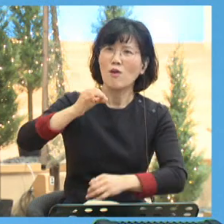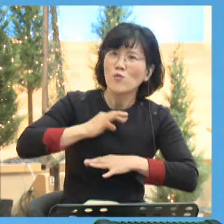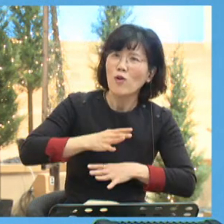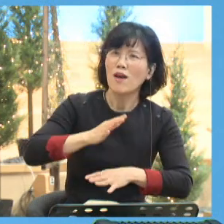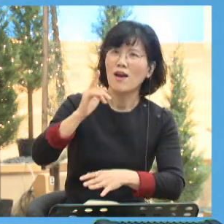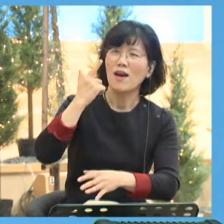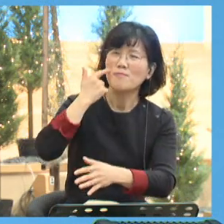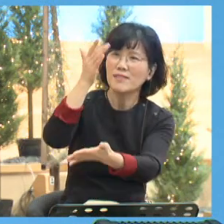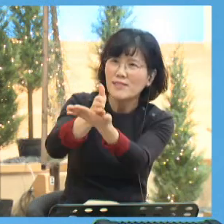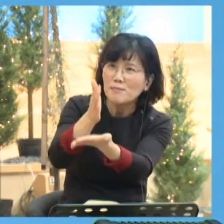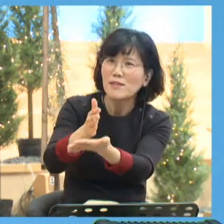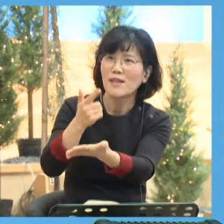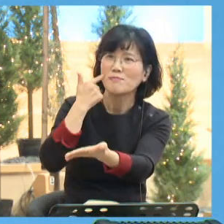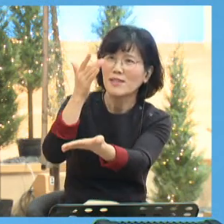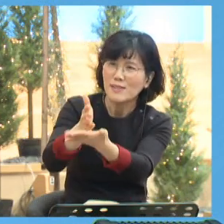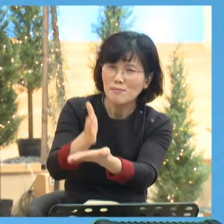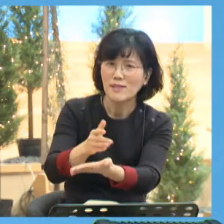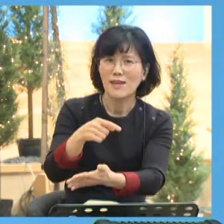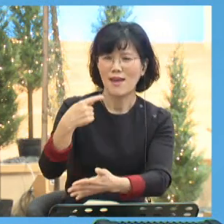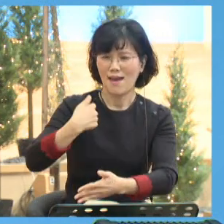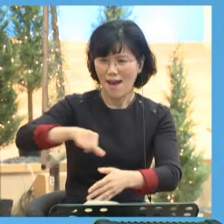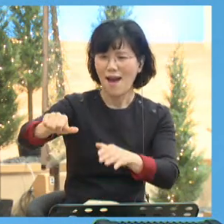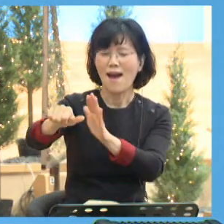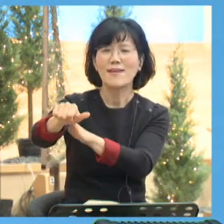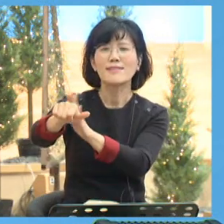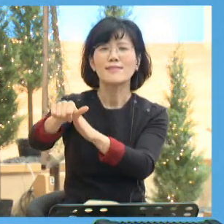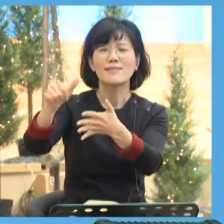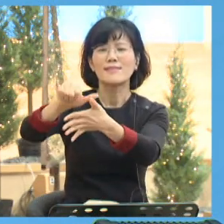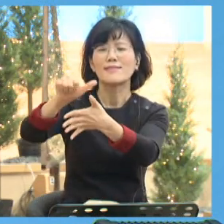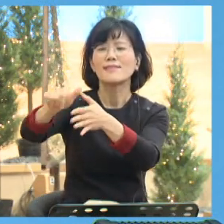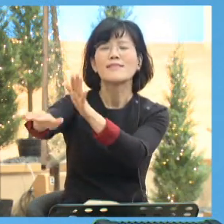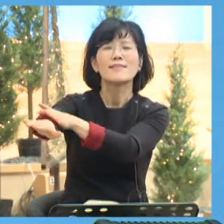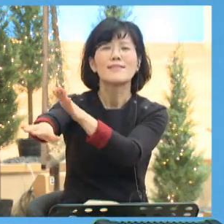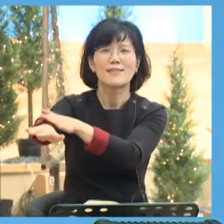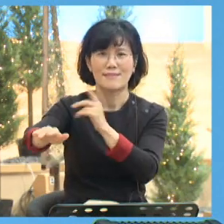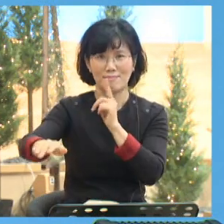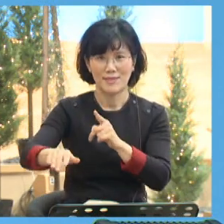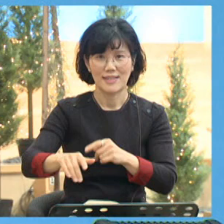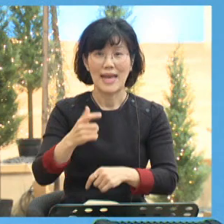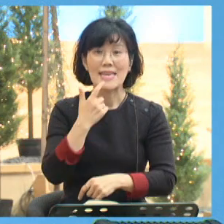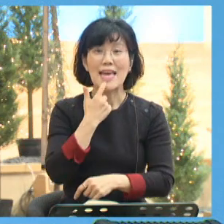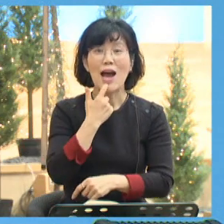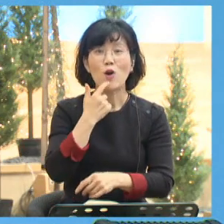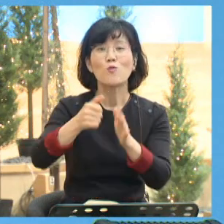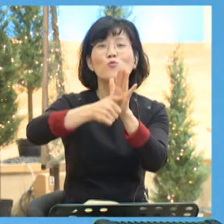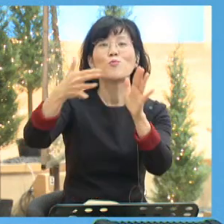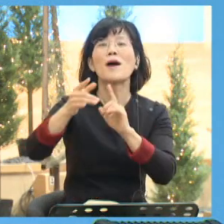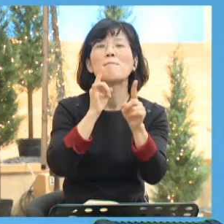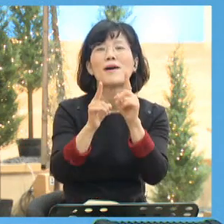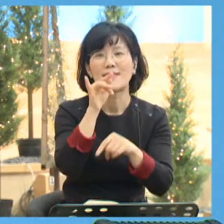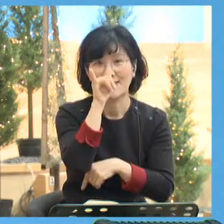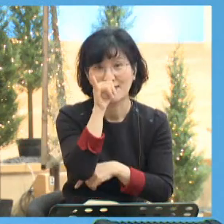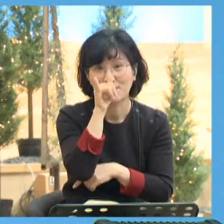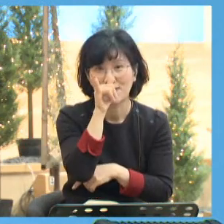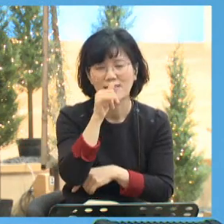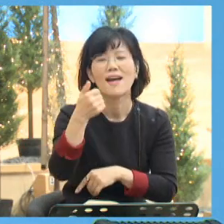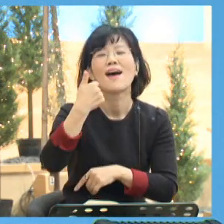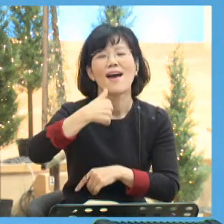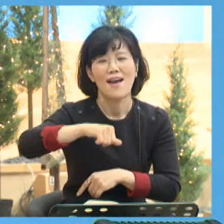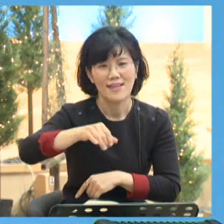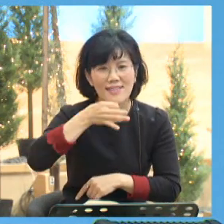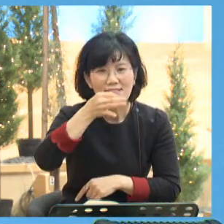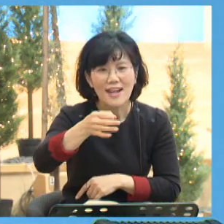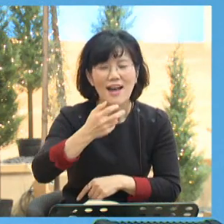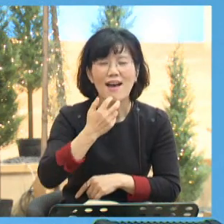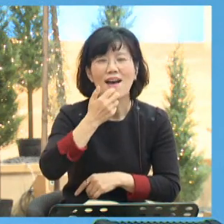마세요 얘가 장 잡니다 라고 그렇게 말하니까 야곱이 했던 유명한 얘기 있잖아요 아그라